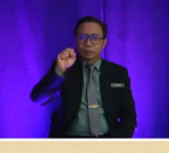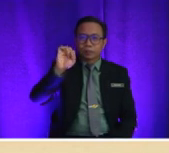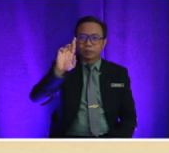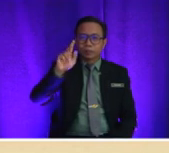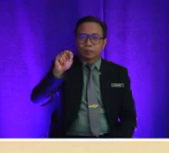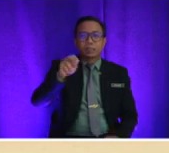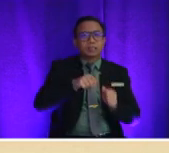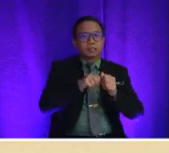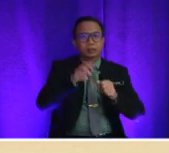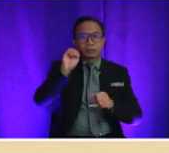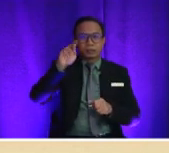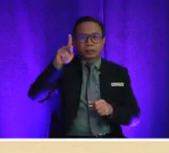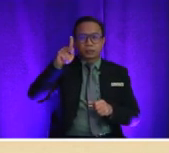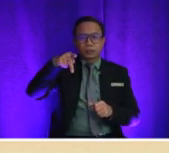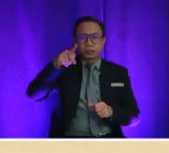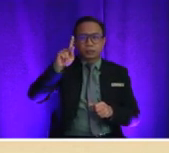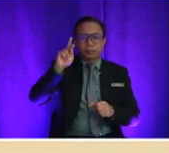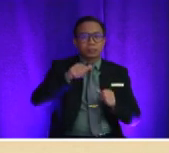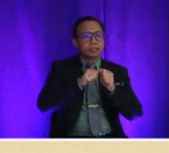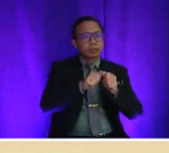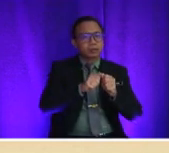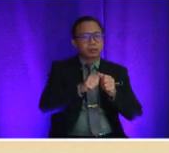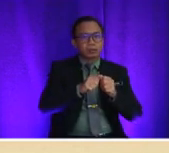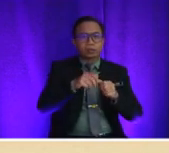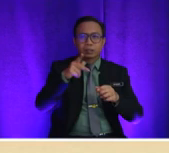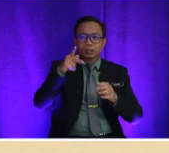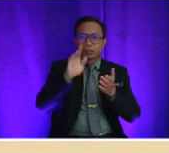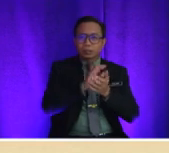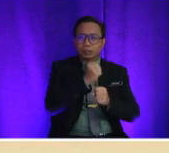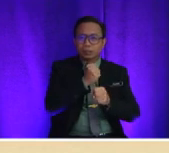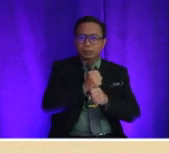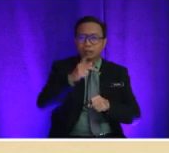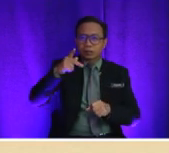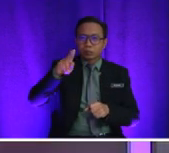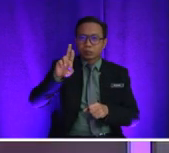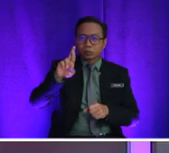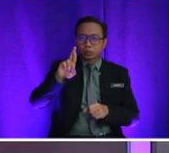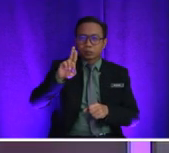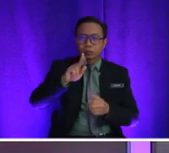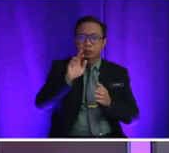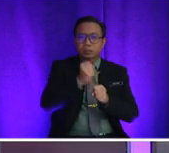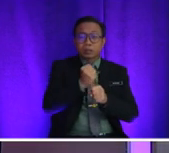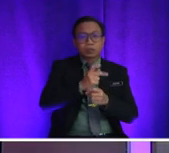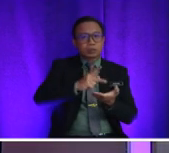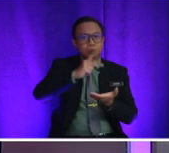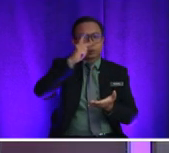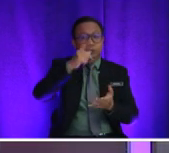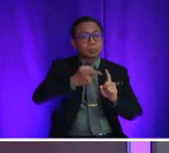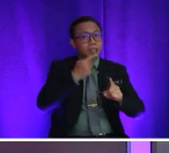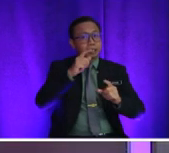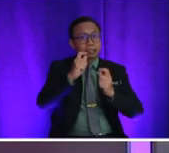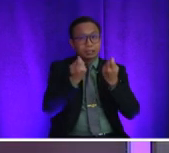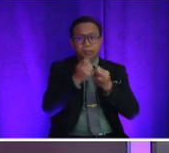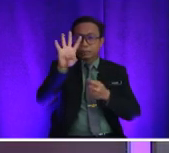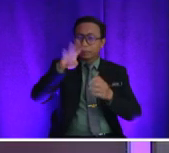modus taksiran kerja khusus nah ini dijalankan sepanjang 2 tahun lah sepanjang dependek tempat hingga